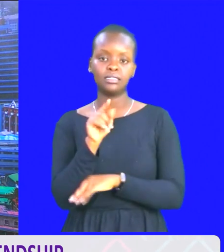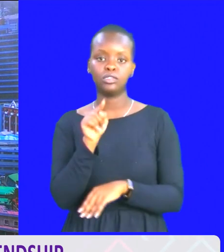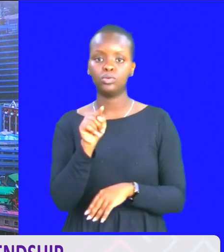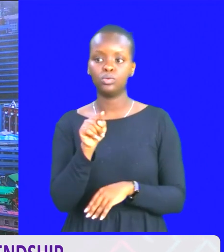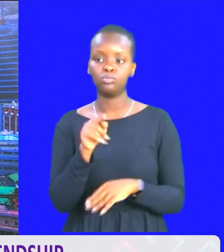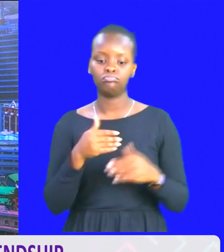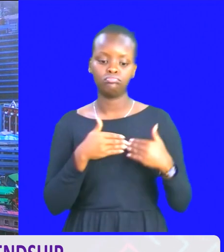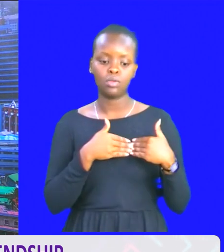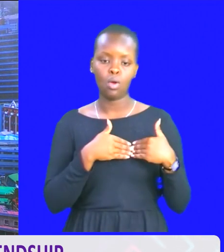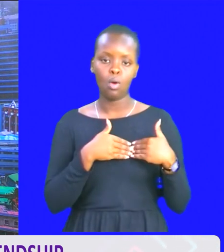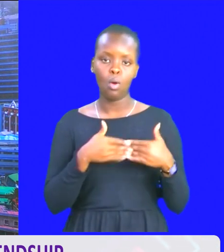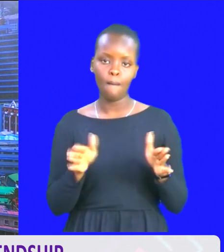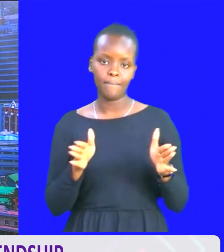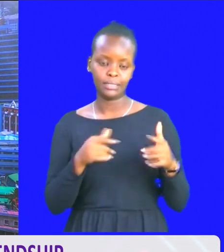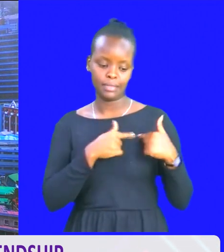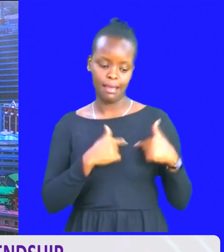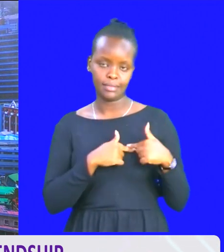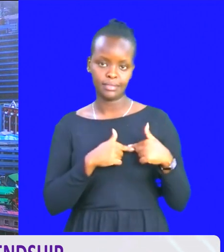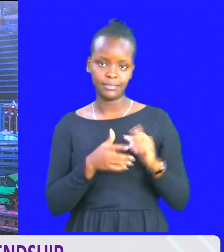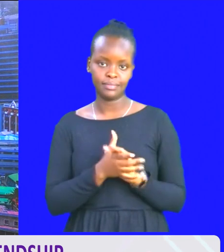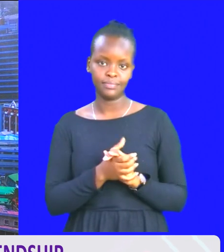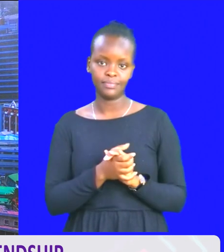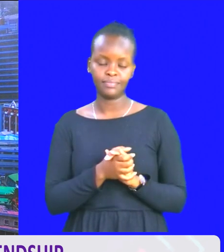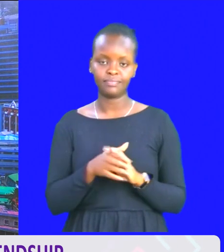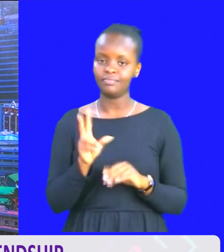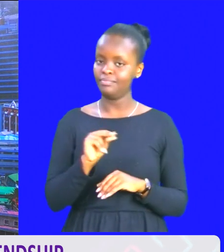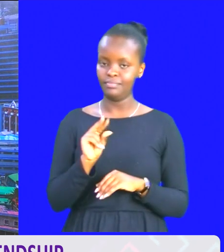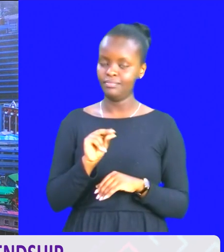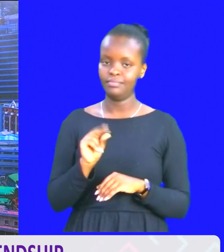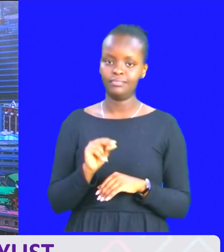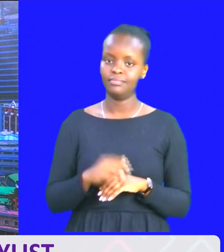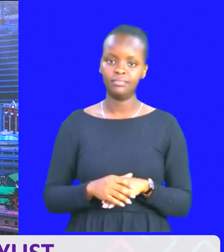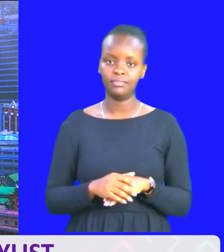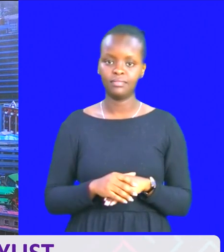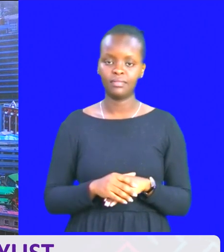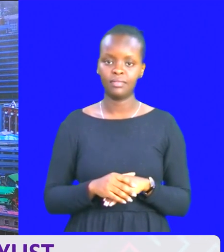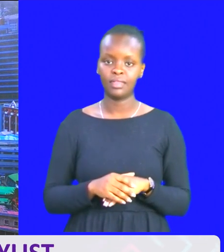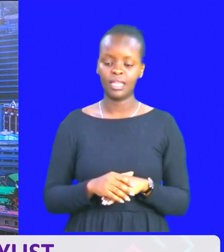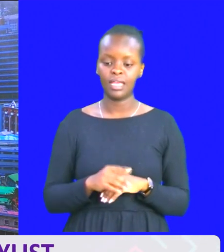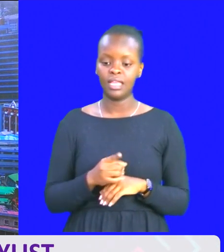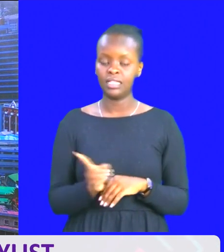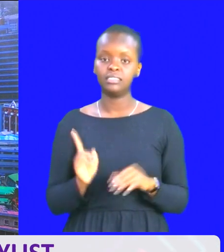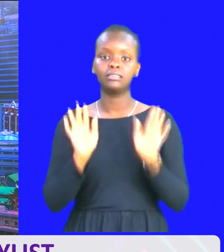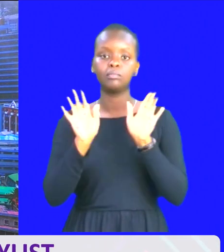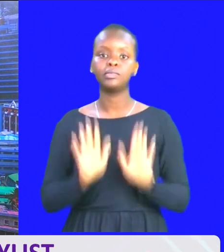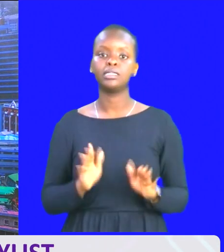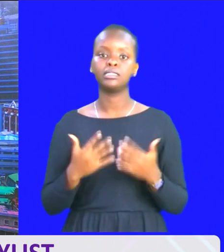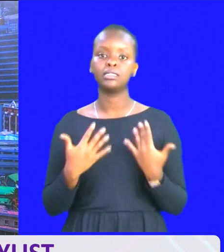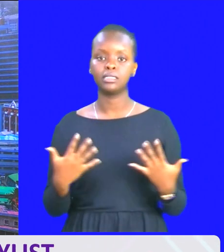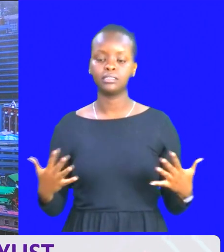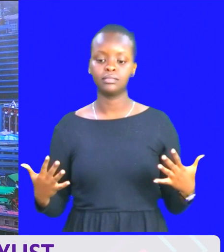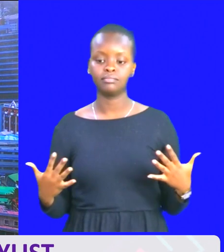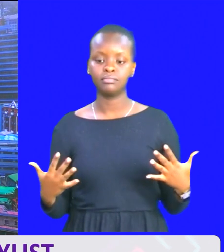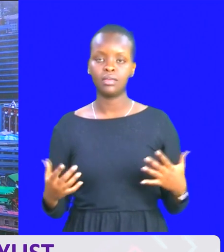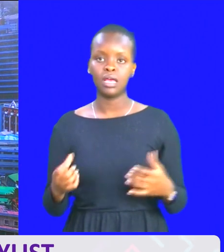mpaka kila kitu. Unajua because you know, you can talk to about isn't vitu crucial. Usiwe kwa na tokens zako zimeisha mtu